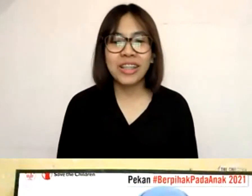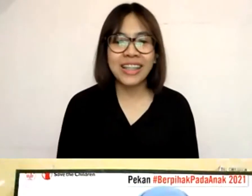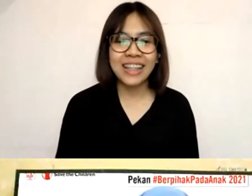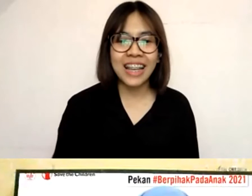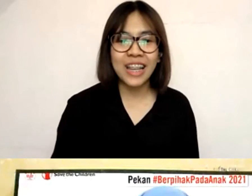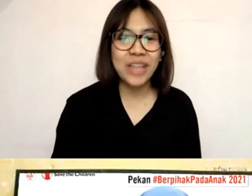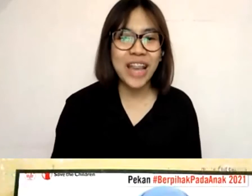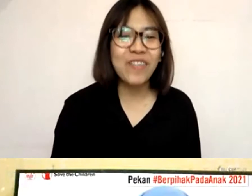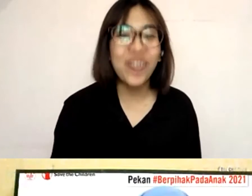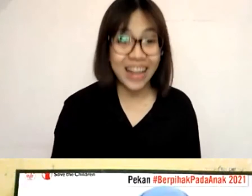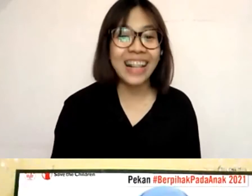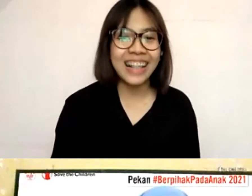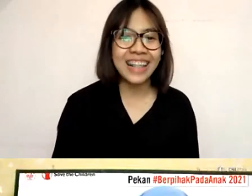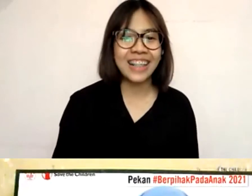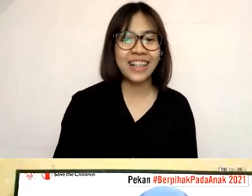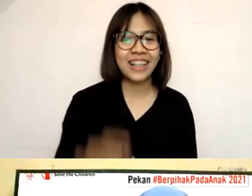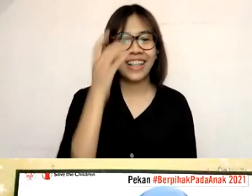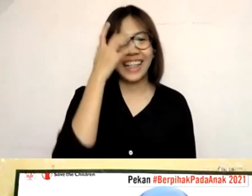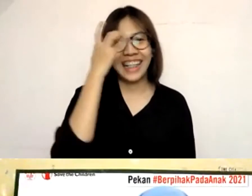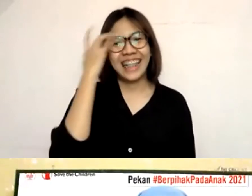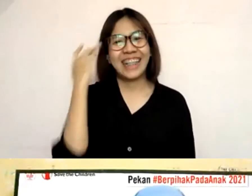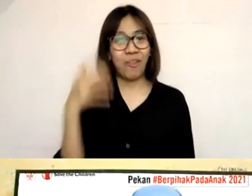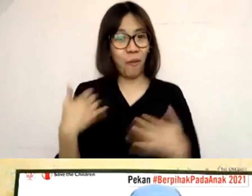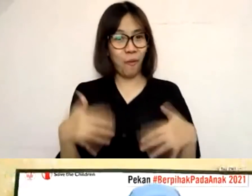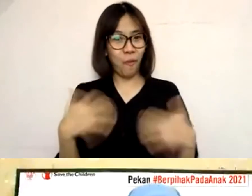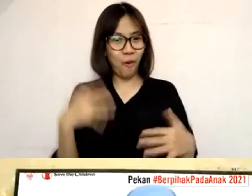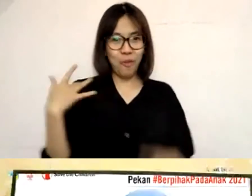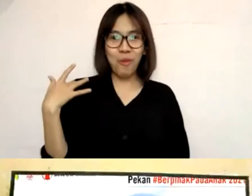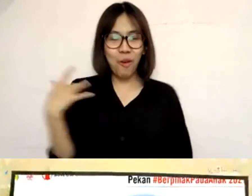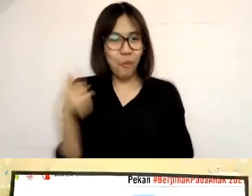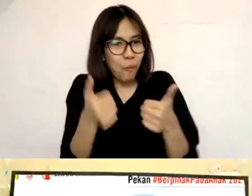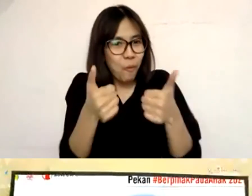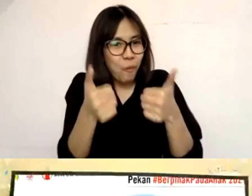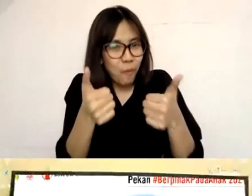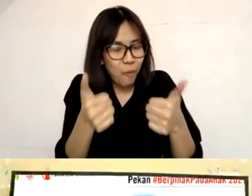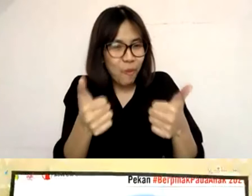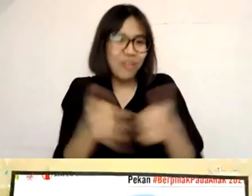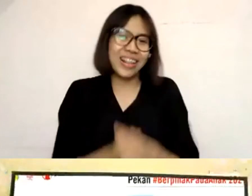Saya punya cita-cita ingin menjadi model. Jadi model, woi.